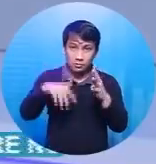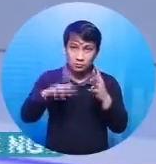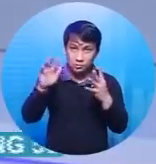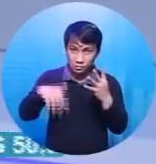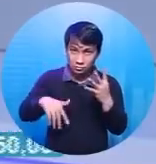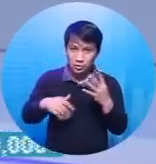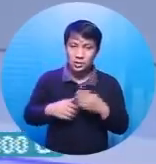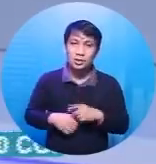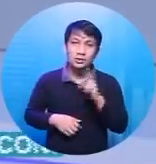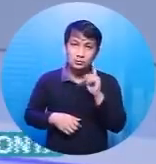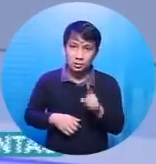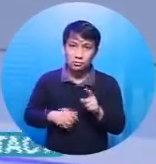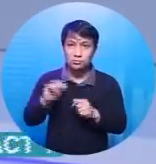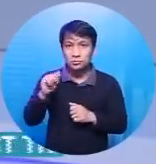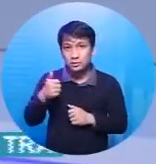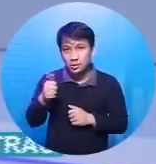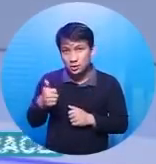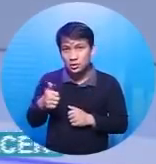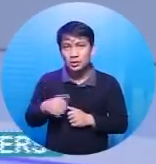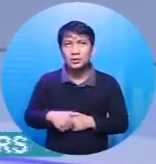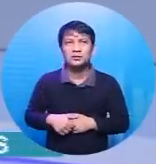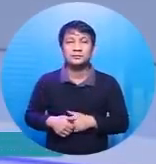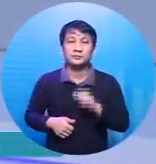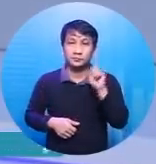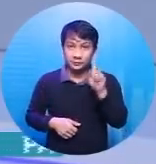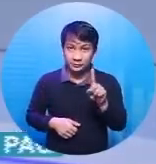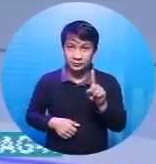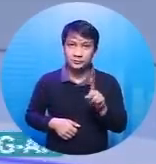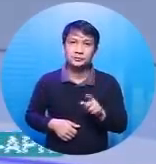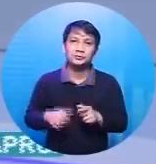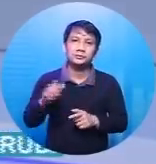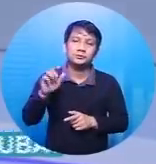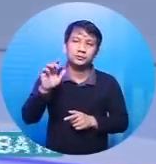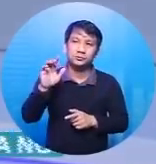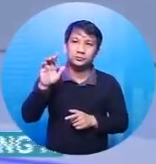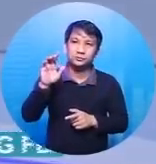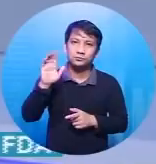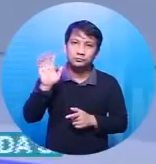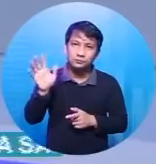4 na tigpa 5,000 pesos, isang 10,000 pesos at isang,